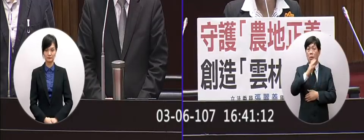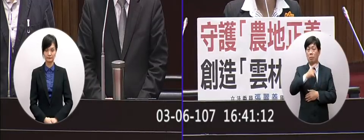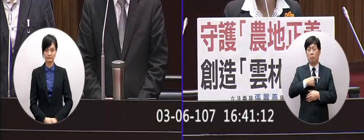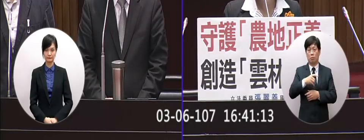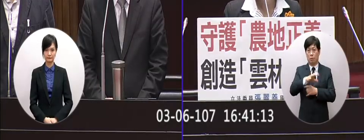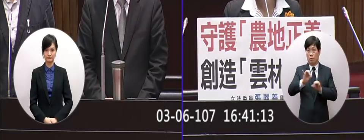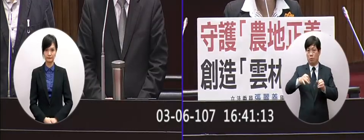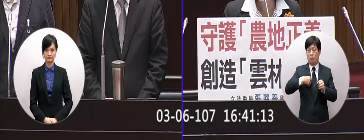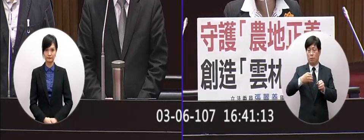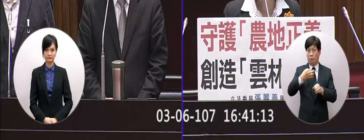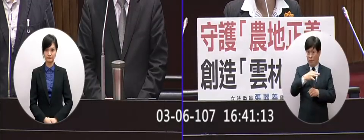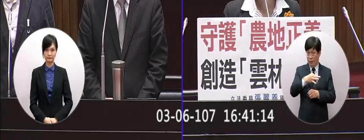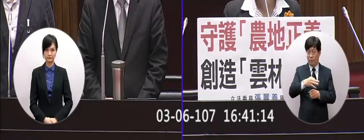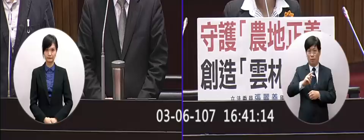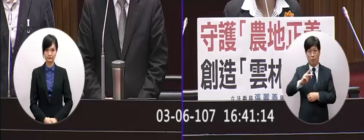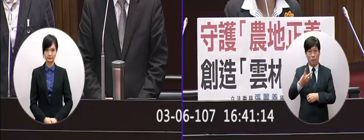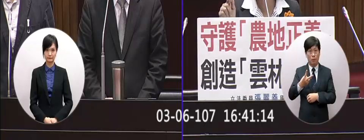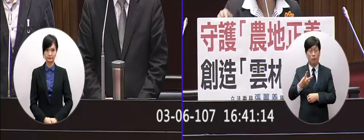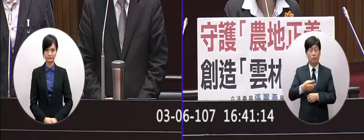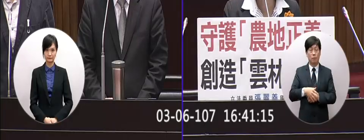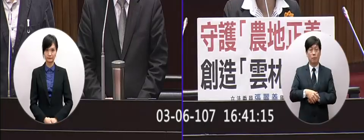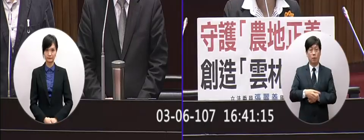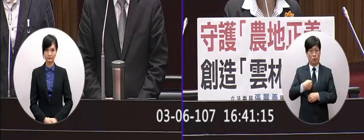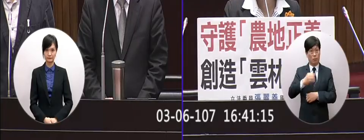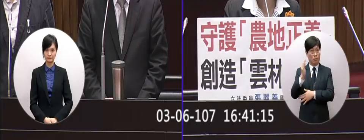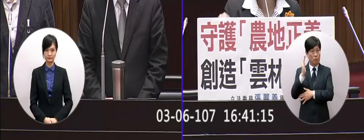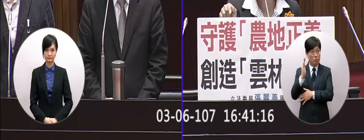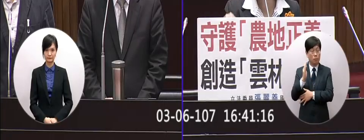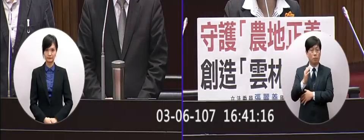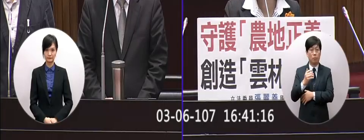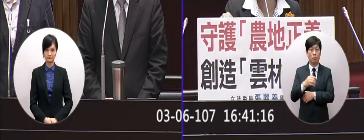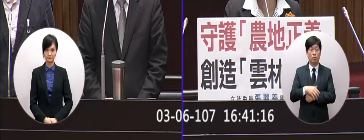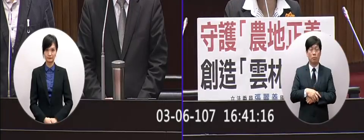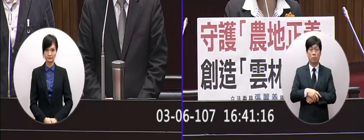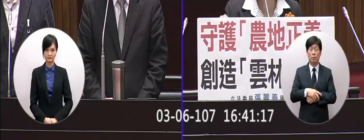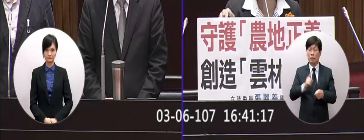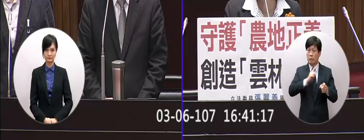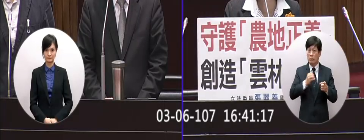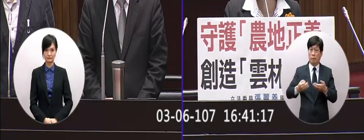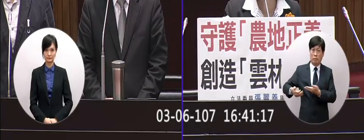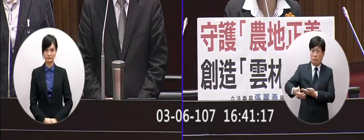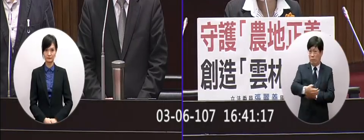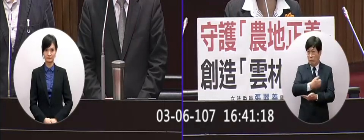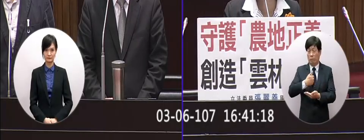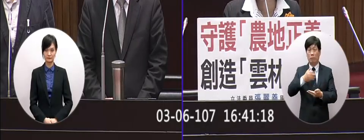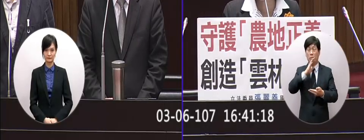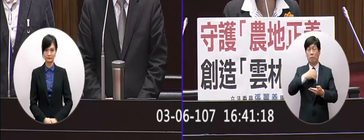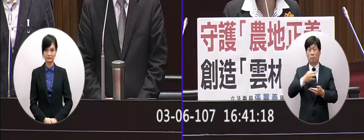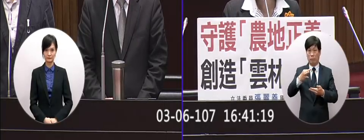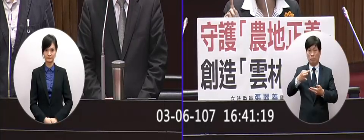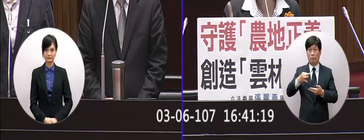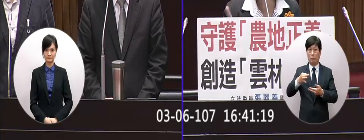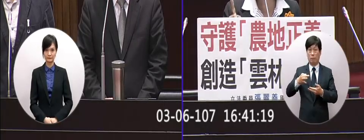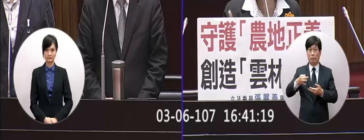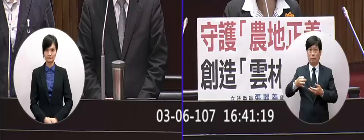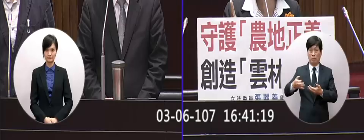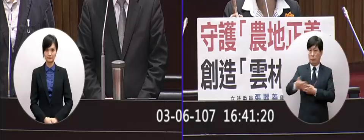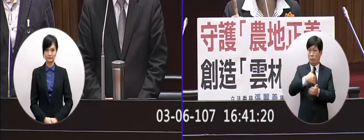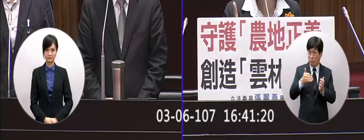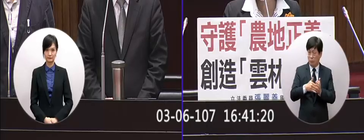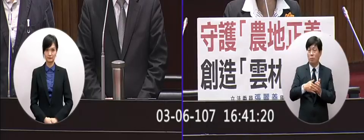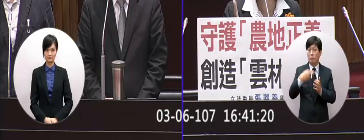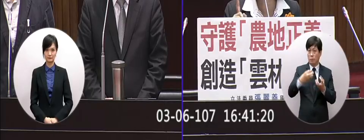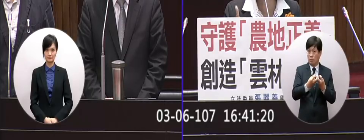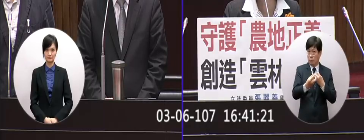地费，或是我们政府在你所收的所有的财政当中必须